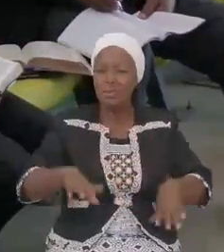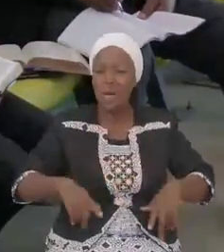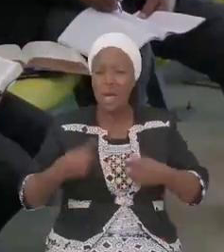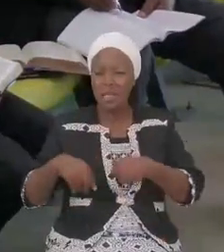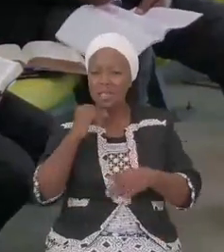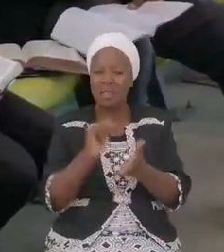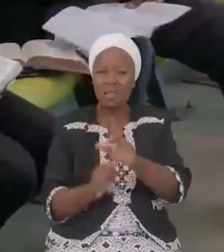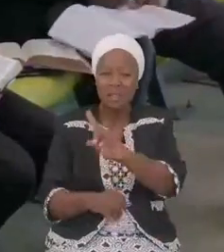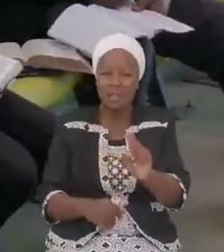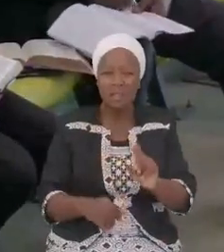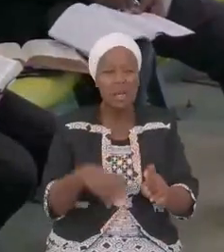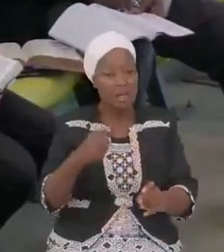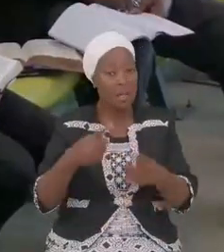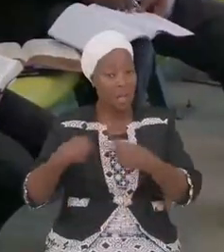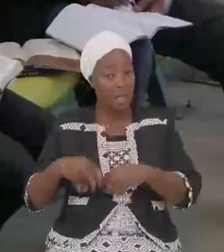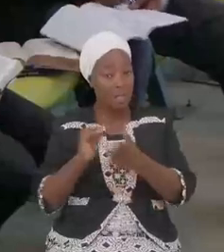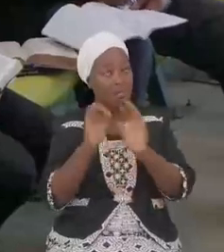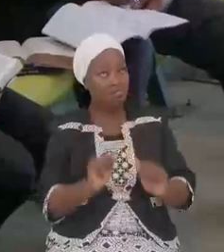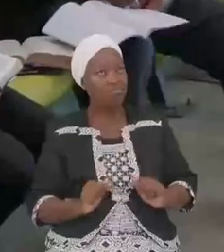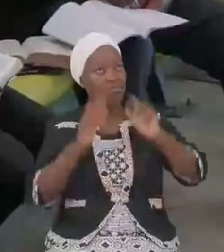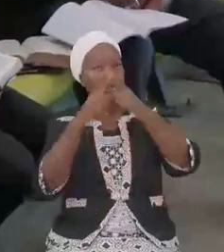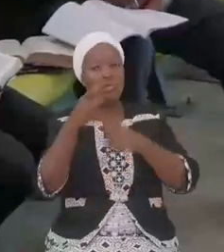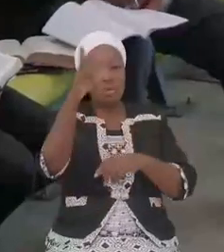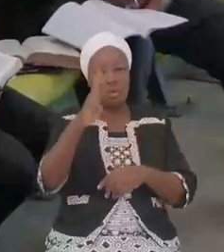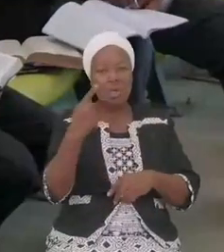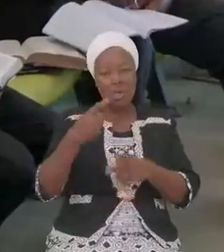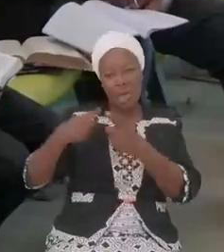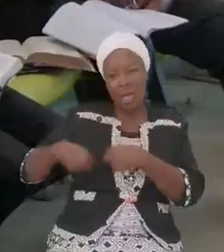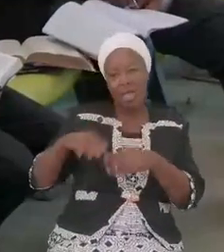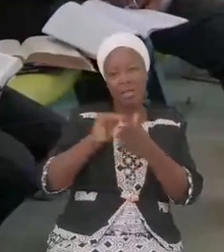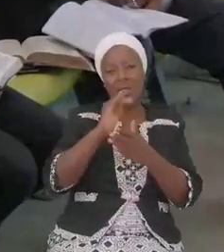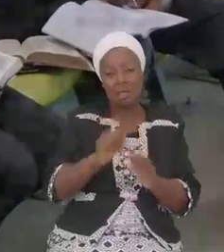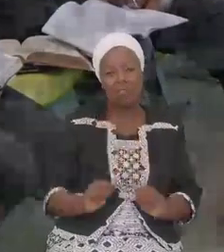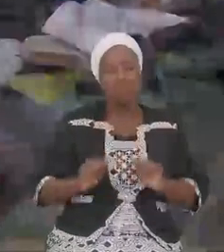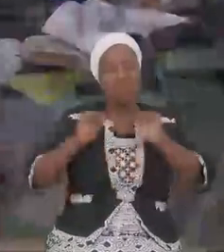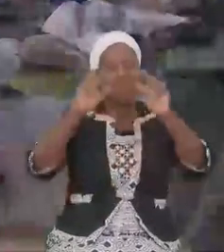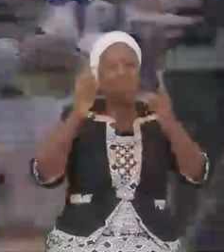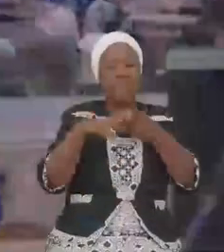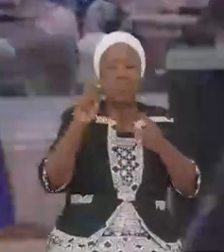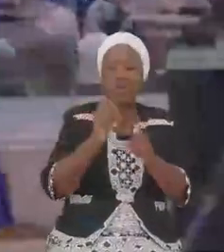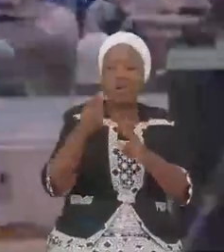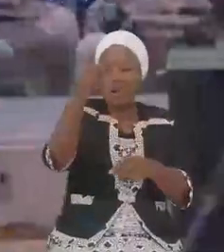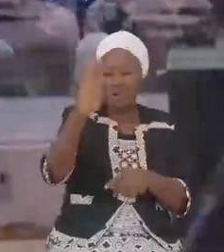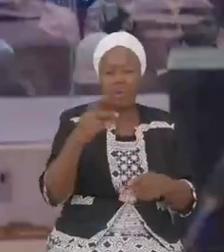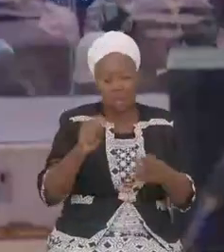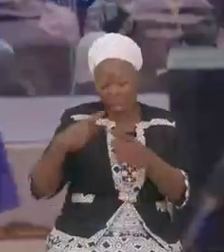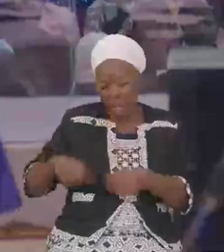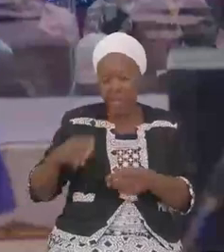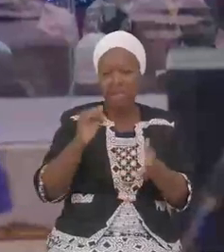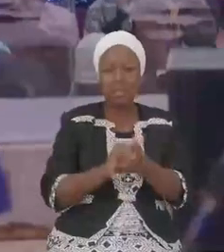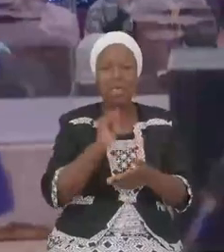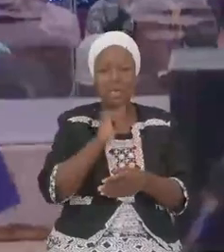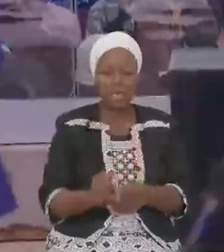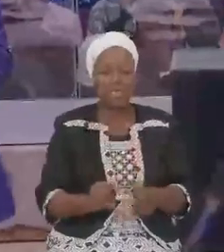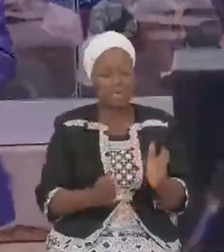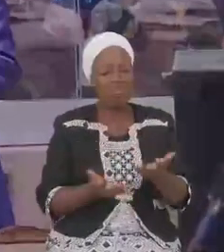cœur qui se soumet à Dieu, le cœur qui se soumet à la parole de Dieu. Le cœur qui